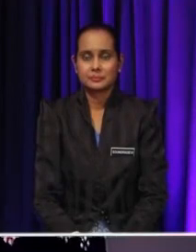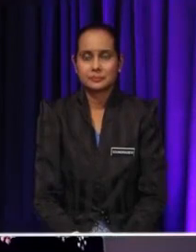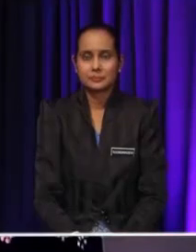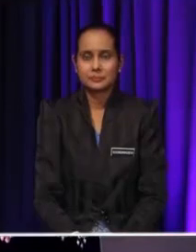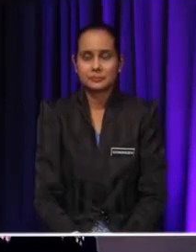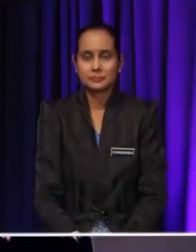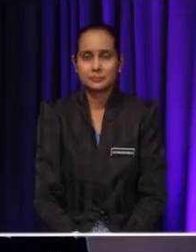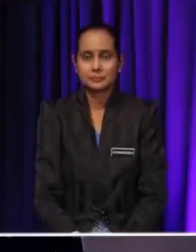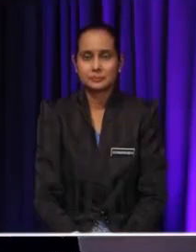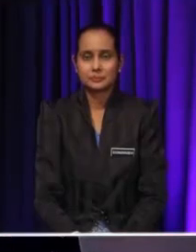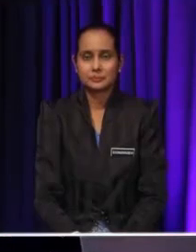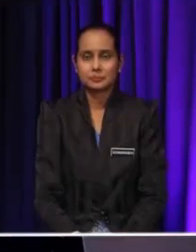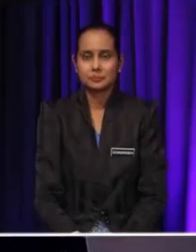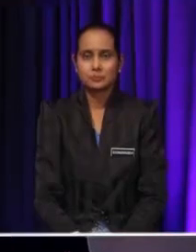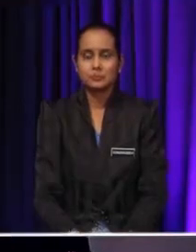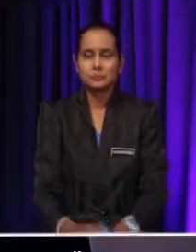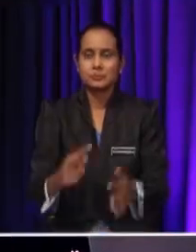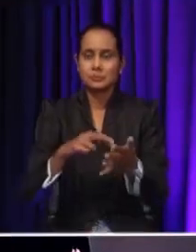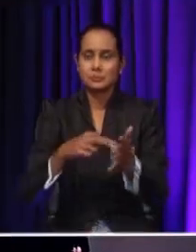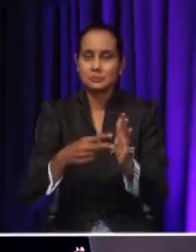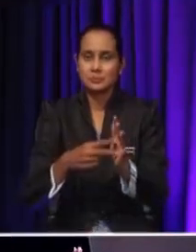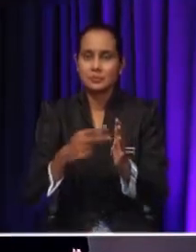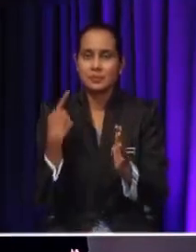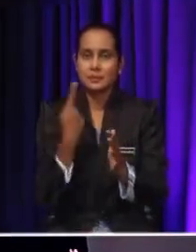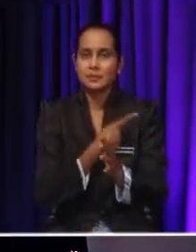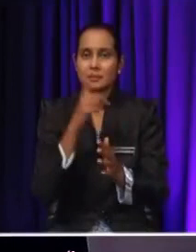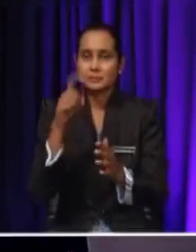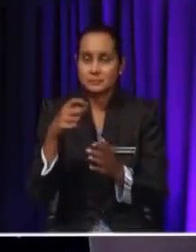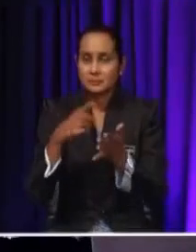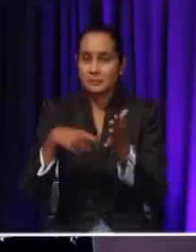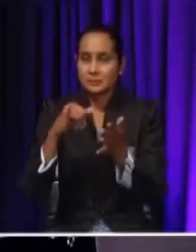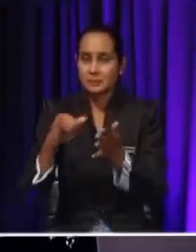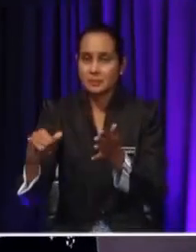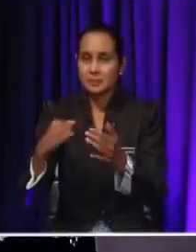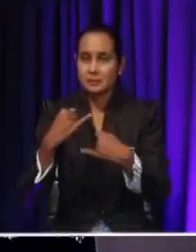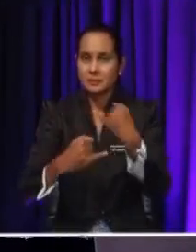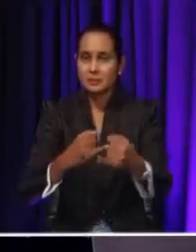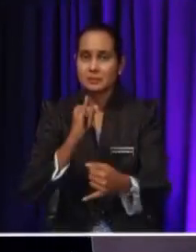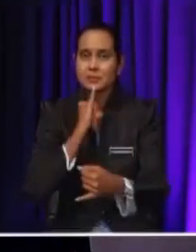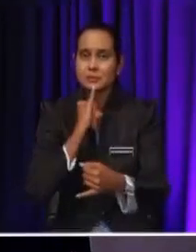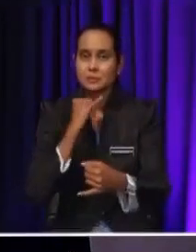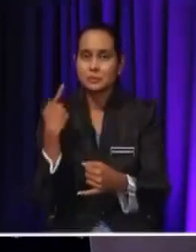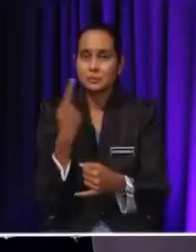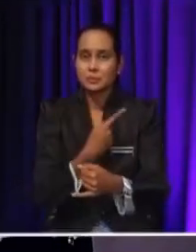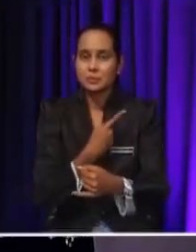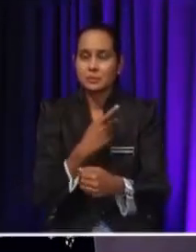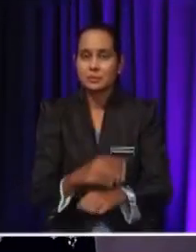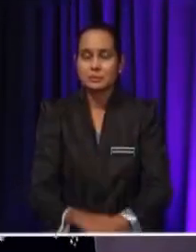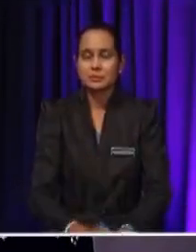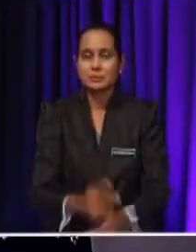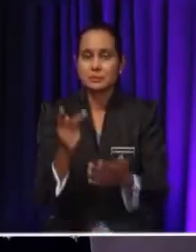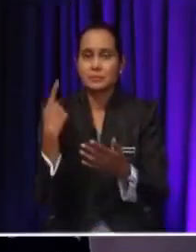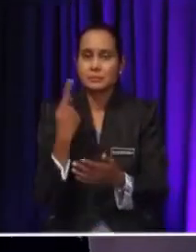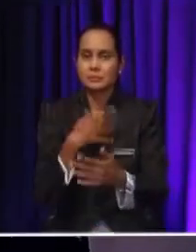ibu ya jadi bermaksud di sini kita haruslah menghargai jasa ibu kita jadi apabila kita sudah baca berbagai